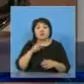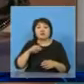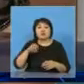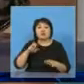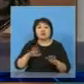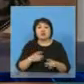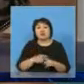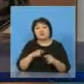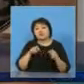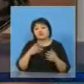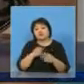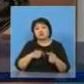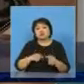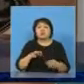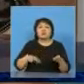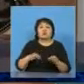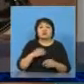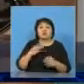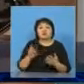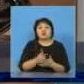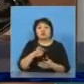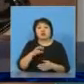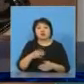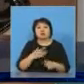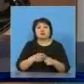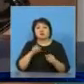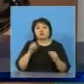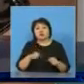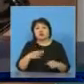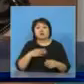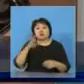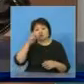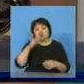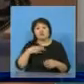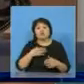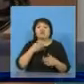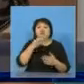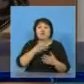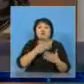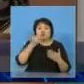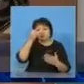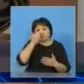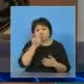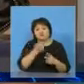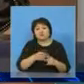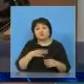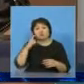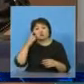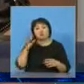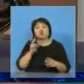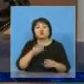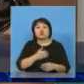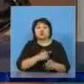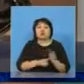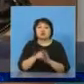Атамикене. Презентовала свой бизнес-проект и выиграла грант. За такую возможность от государства выражаю большую благодарность. Думаю, все, кто